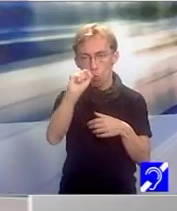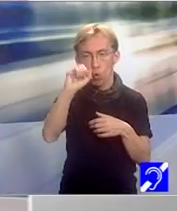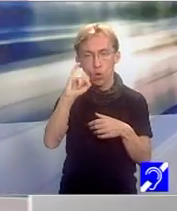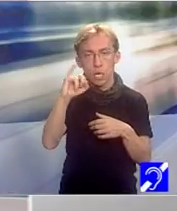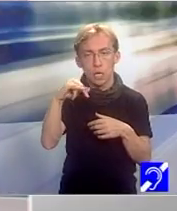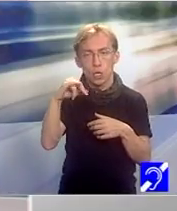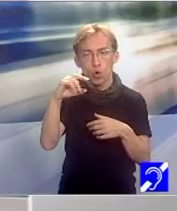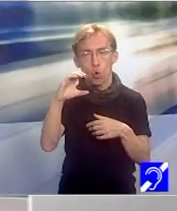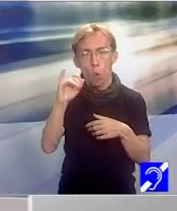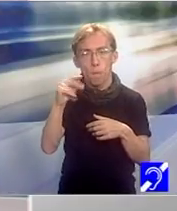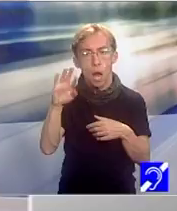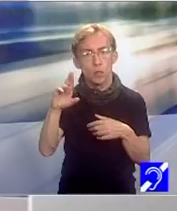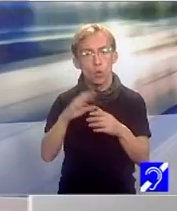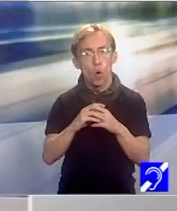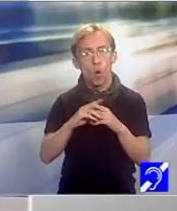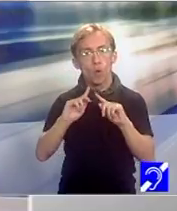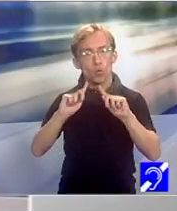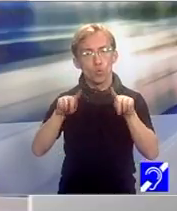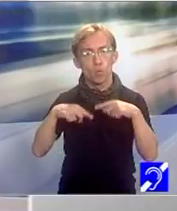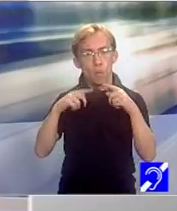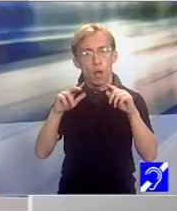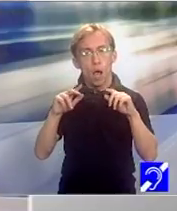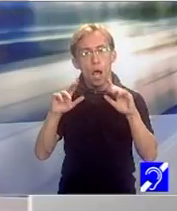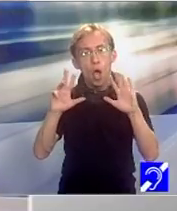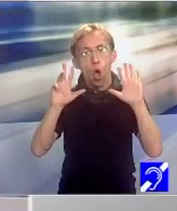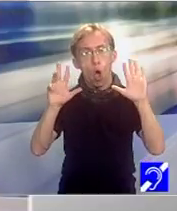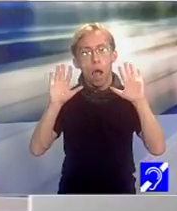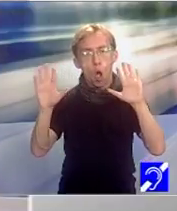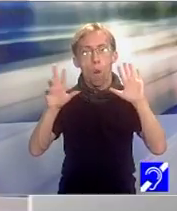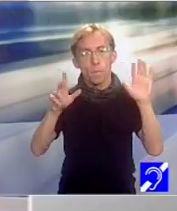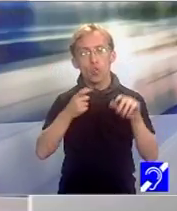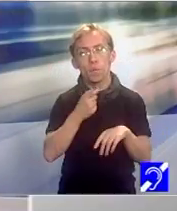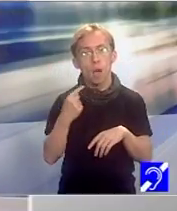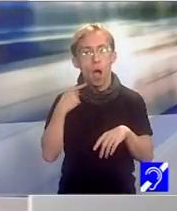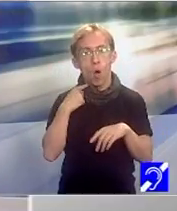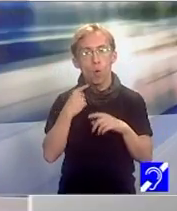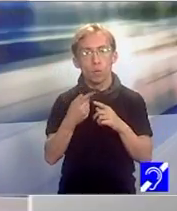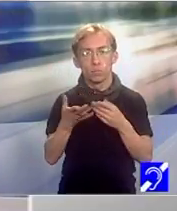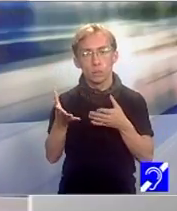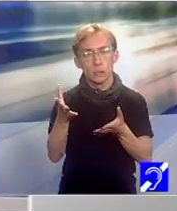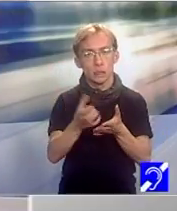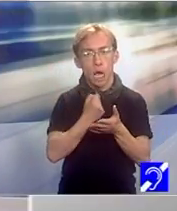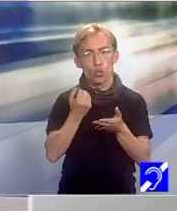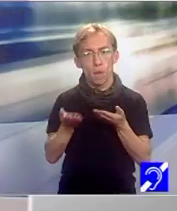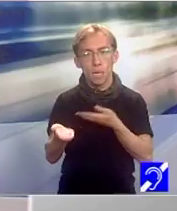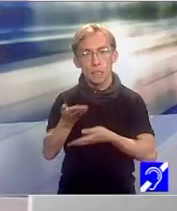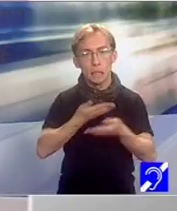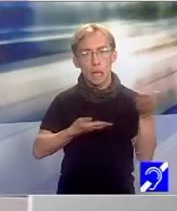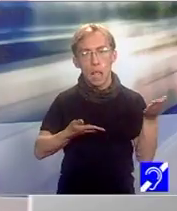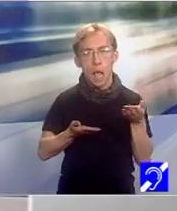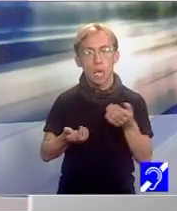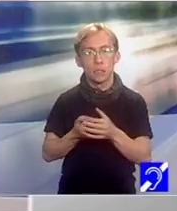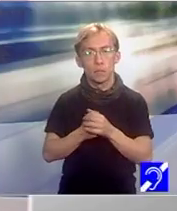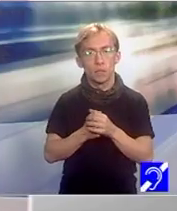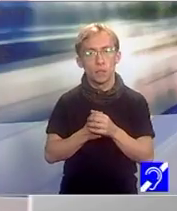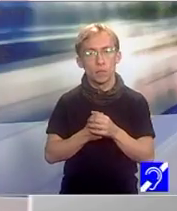Copilul meu a ieșit din reanimare pe 18 august. Pe 16 august, dacă aș fi acceptat transferul, la Giulești, când a luat foc, ar fi